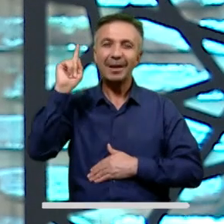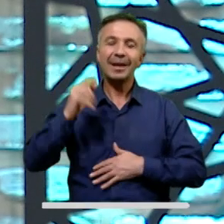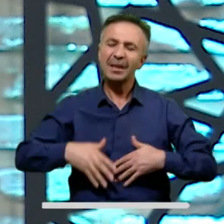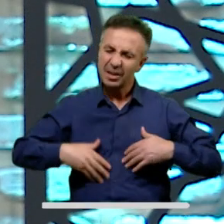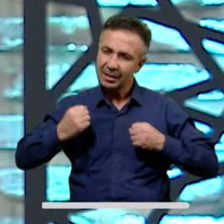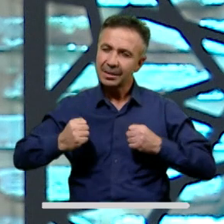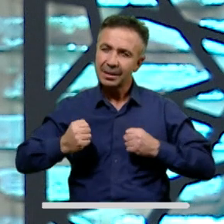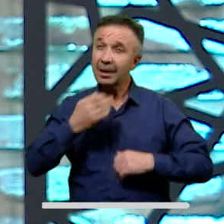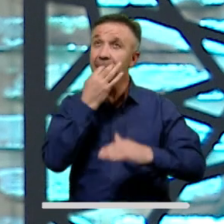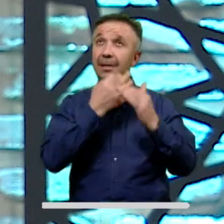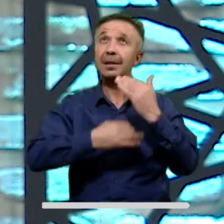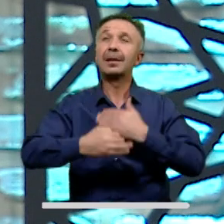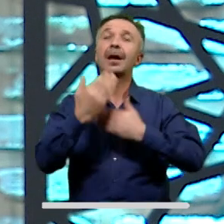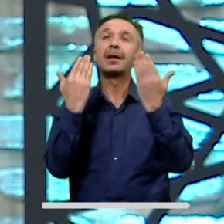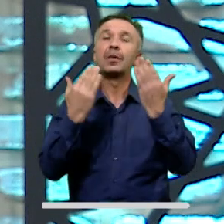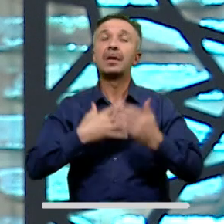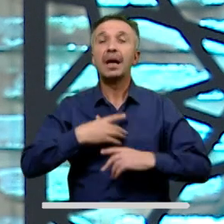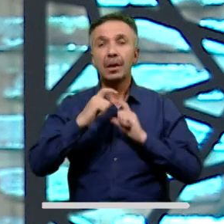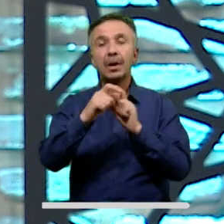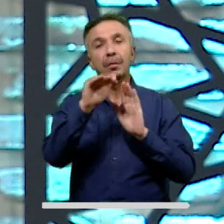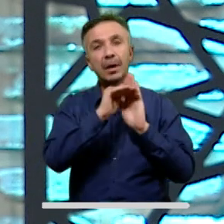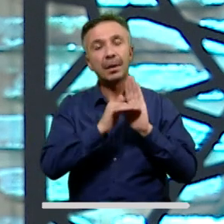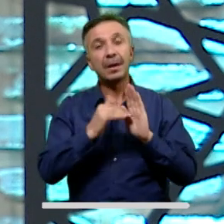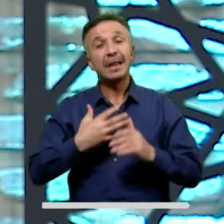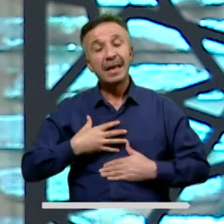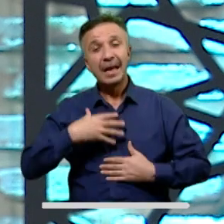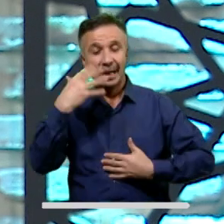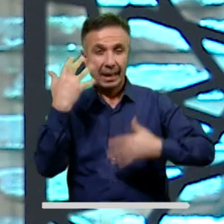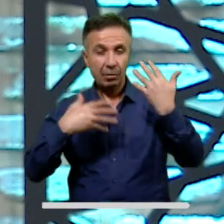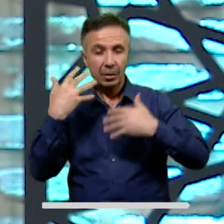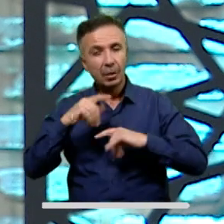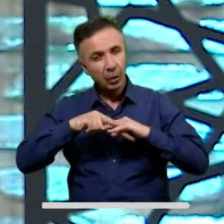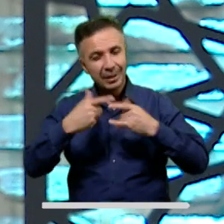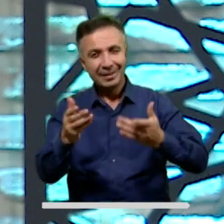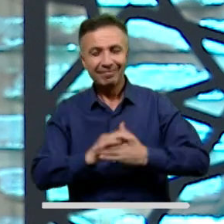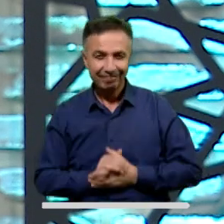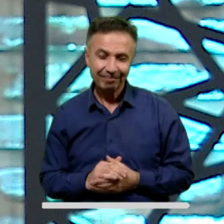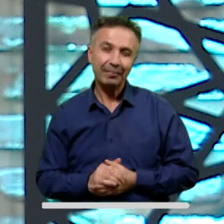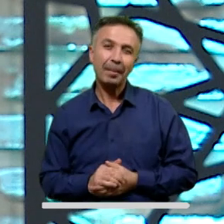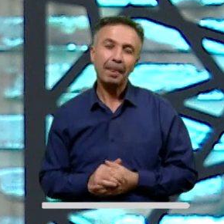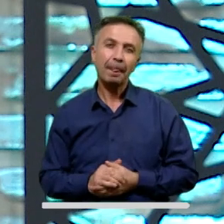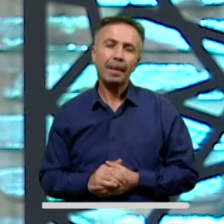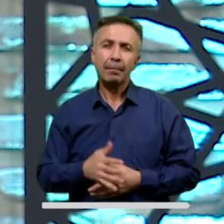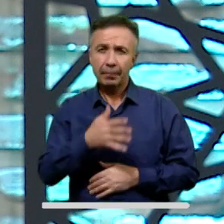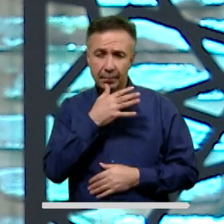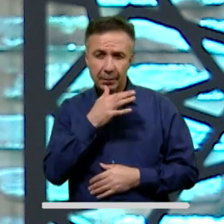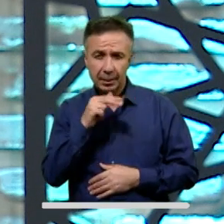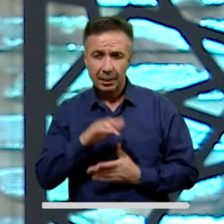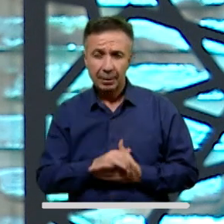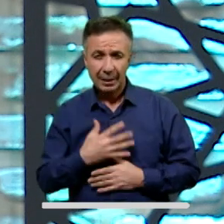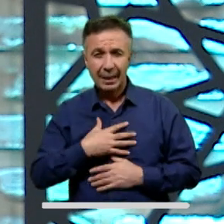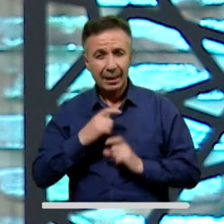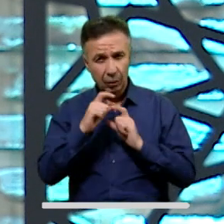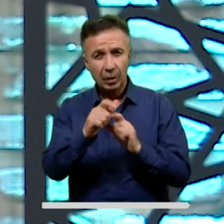sağlık, afiyet niyaz ediyoruz. Diyanete Soralım programına, Diyanet Televizyonu'na hoş geldiniz, sefa getirdiniz. Malumunuz olduğu üzere